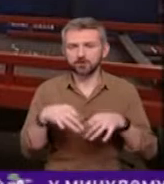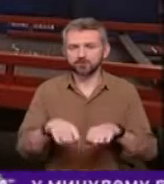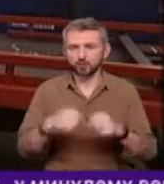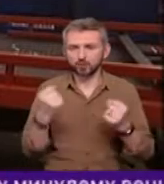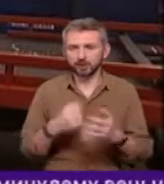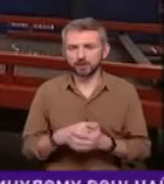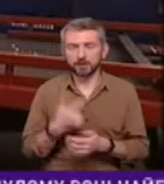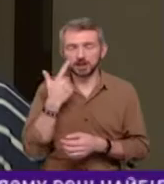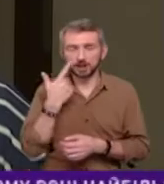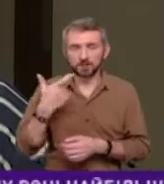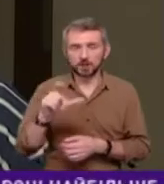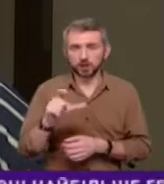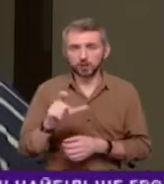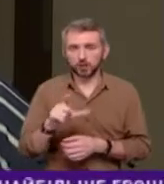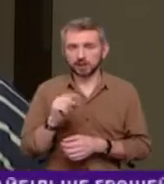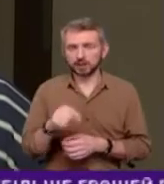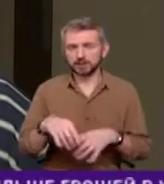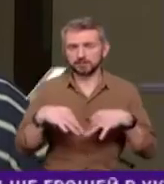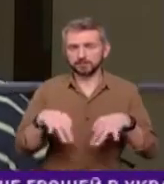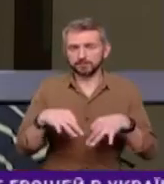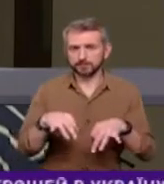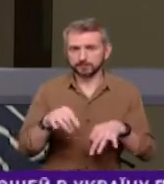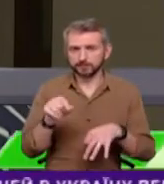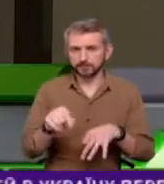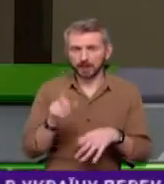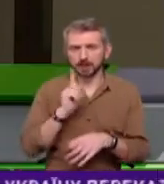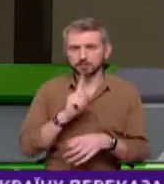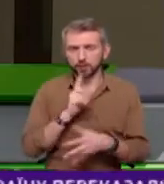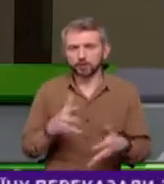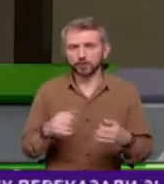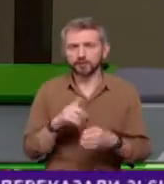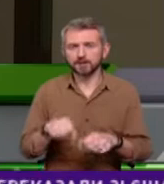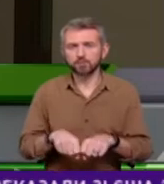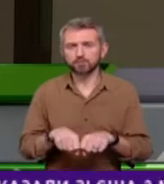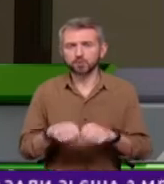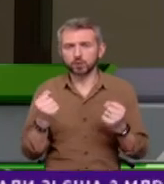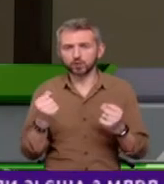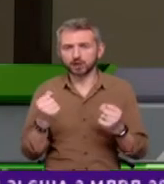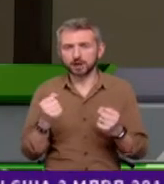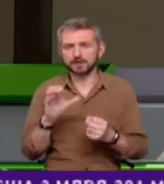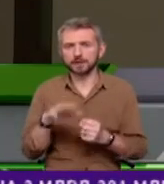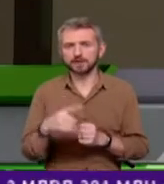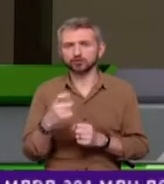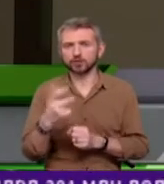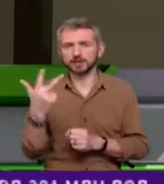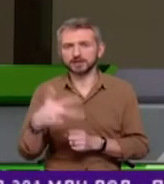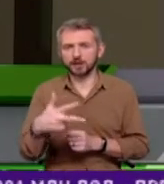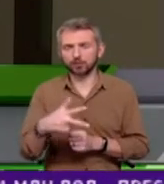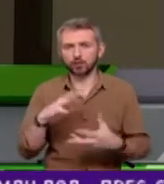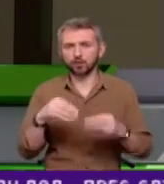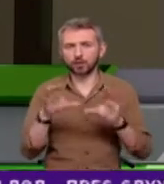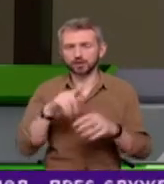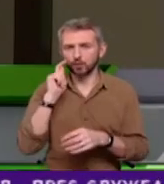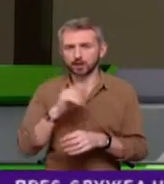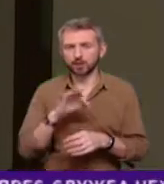машин-порушників. Здебільшого дані транспортні засоби тимчасово затримані за порушення статті 130 Кодексу України